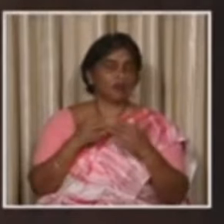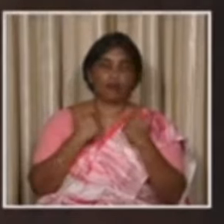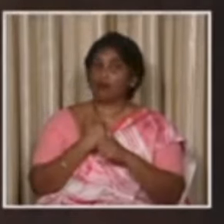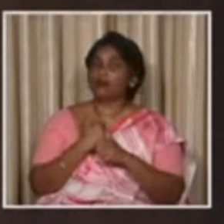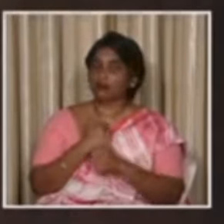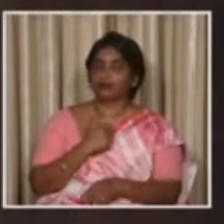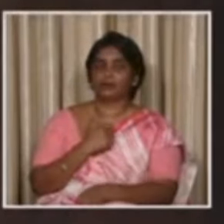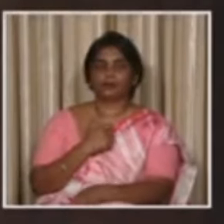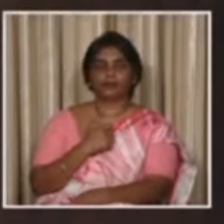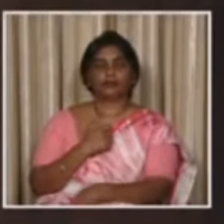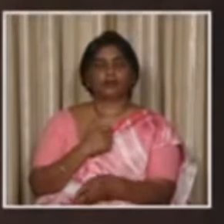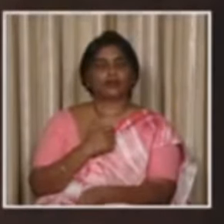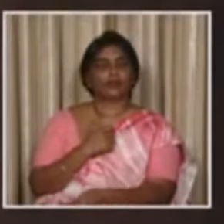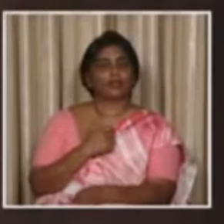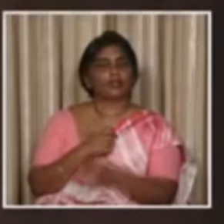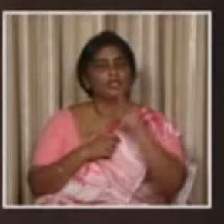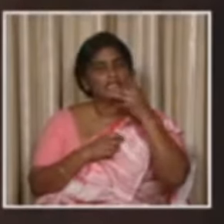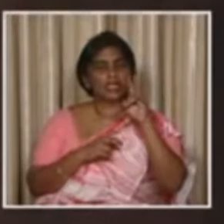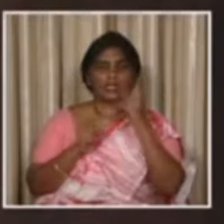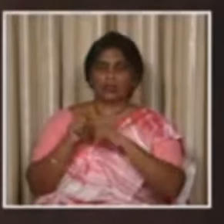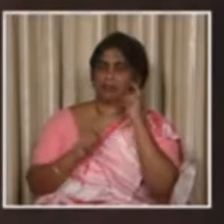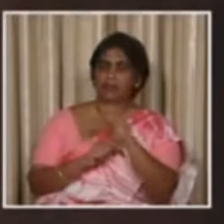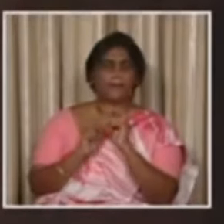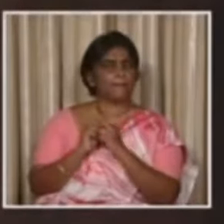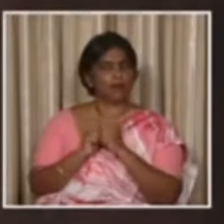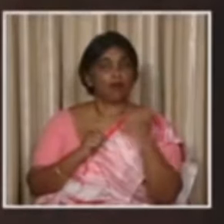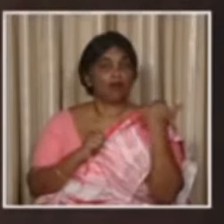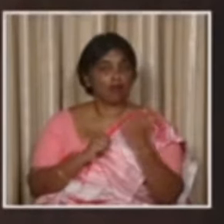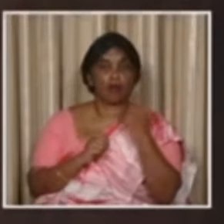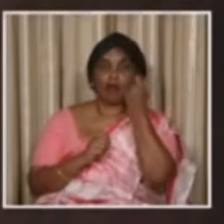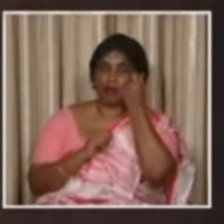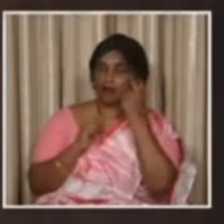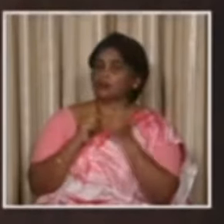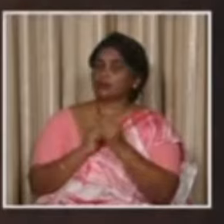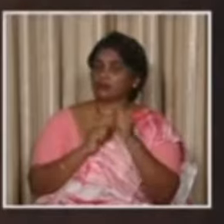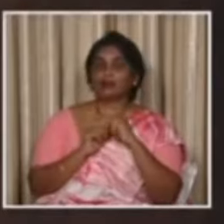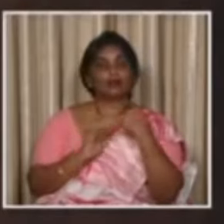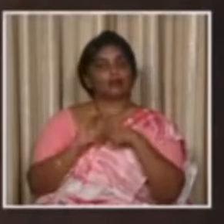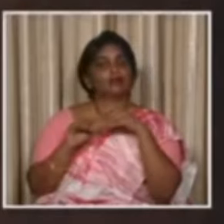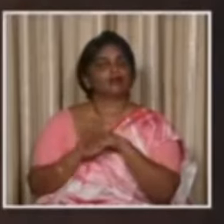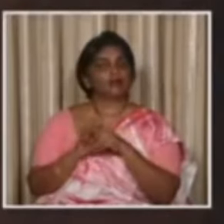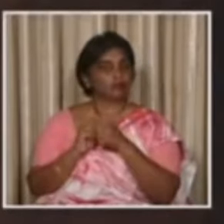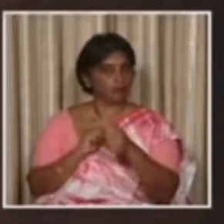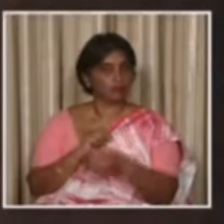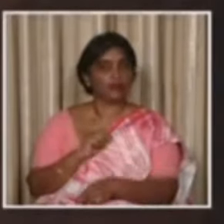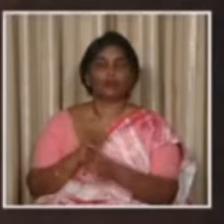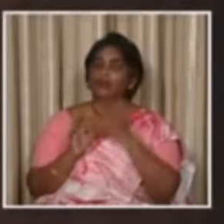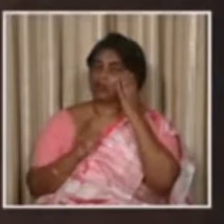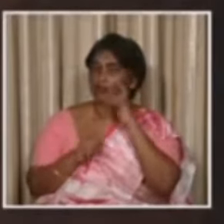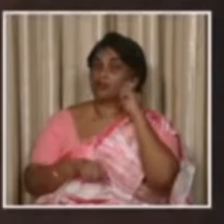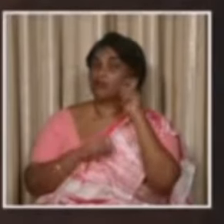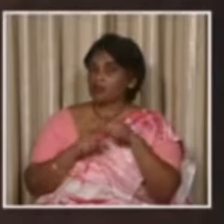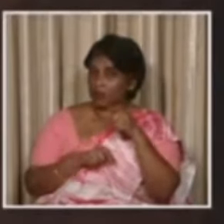කරන්න. රුපියල් 100ක් 200ක් දීලා ගියාට කමන්නේ නැහැ. මේක අලුත් සංකල්පයක් විදිහට රට ඇතුලේ ක්‍රියාත්මක කරන්න සාමාන්‍ය